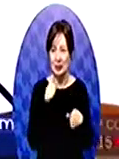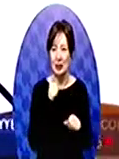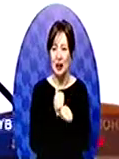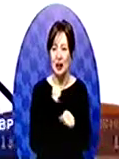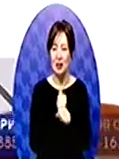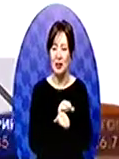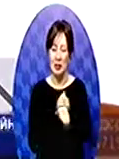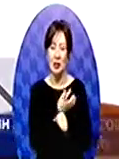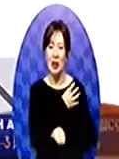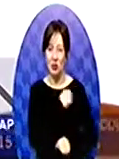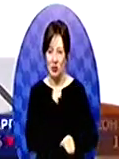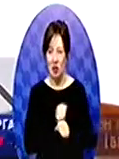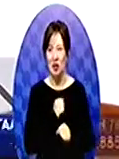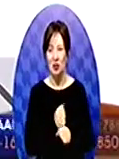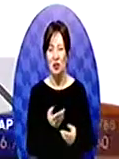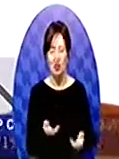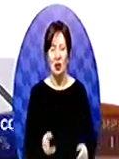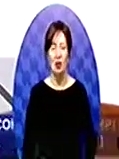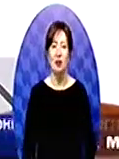ажиллана.